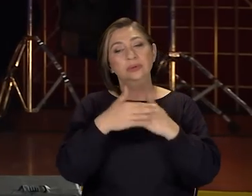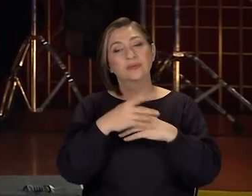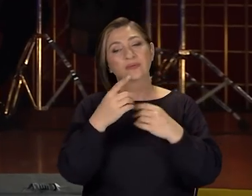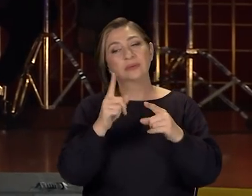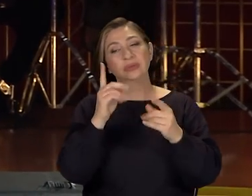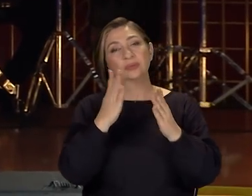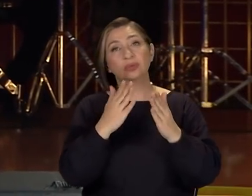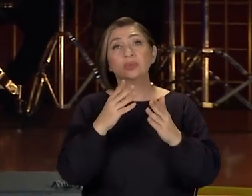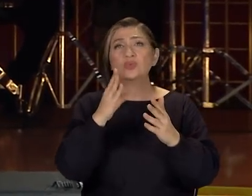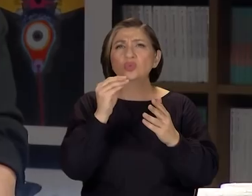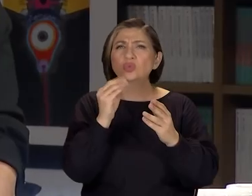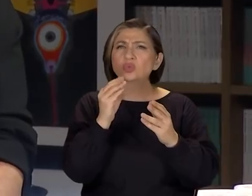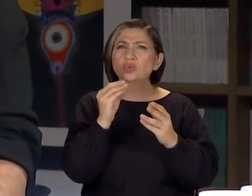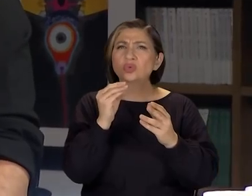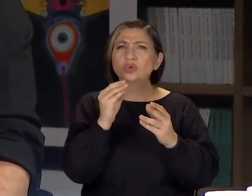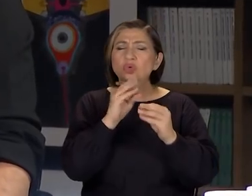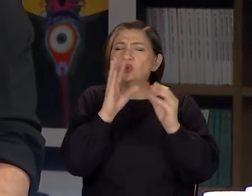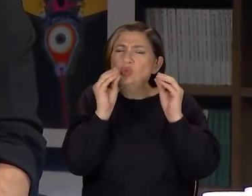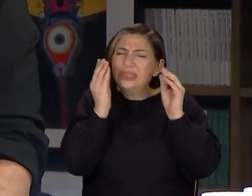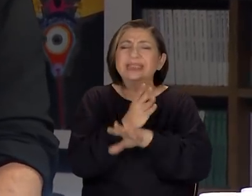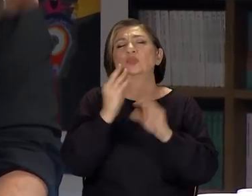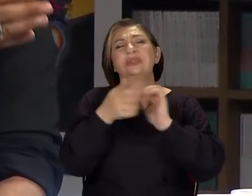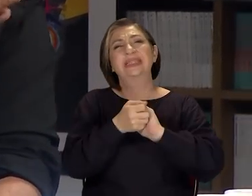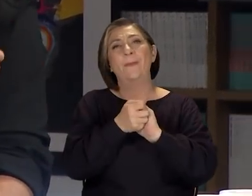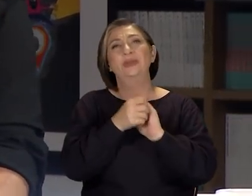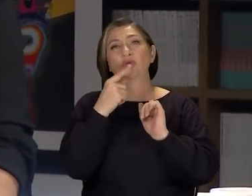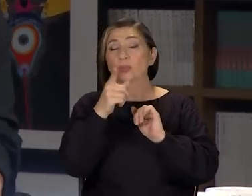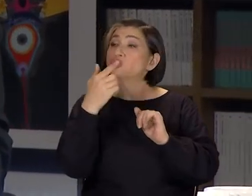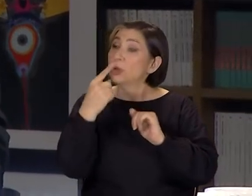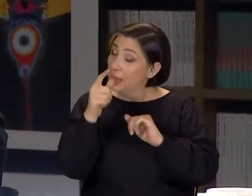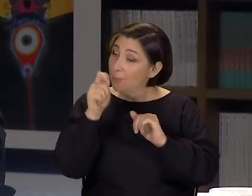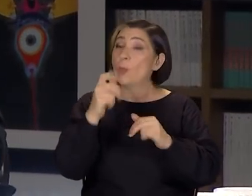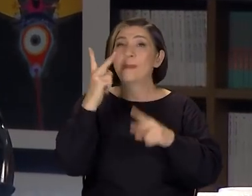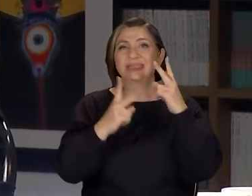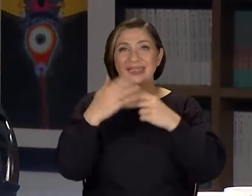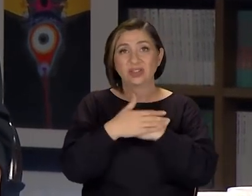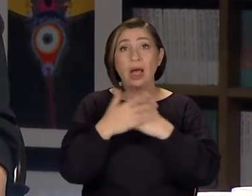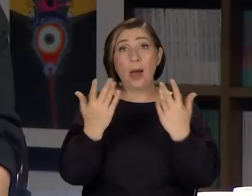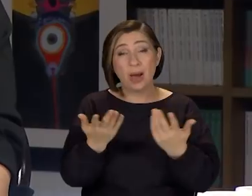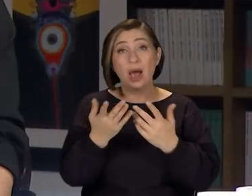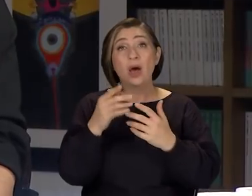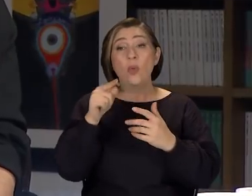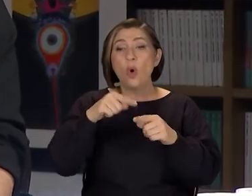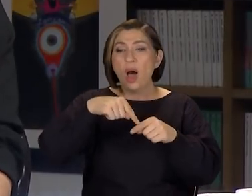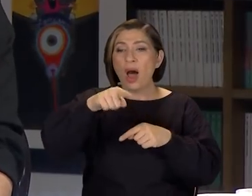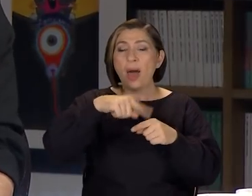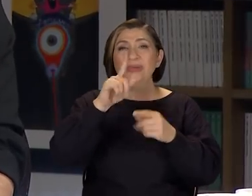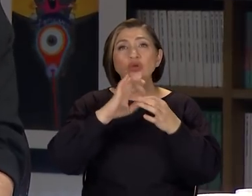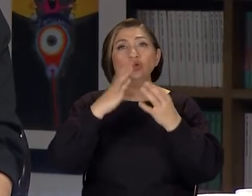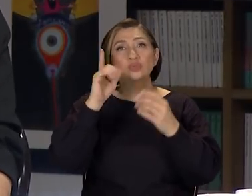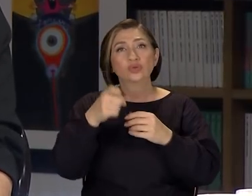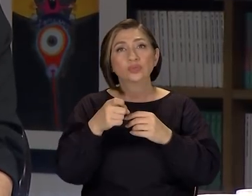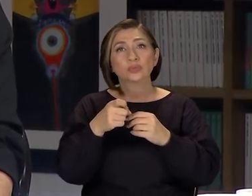yaparım. Ya bir şey söyleyeyim mi? Çok tüm samimiyetimle söyleyeyim. Tabii ki söylediklerinizle yapıyorum bazı geceler. Fakat bu ara şöyle bir çözüm